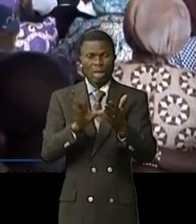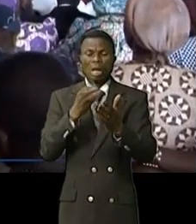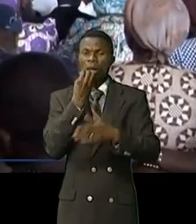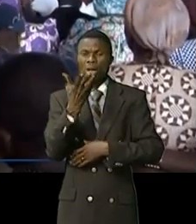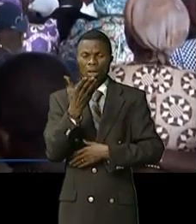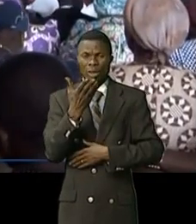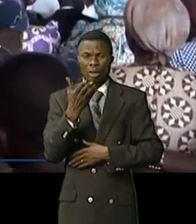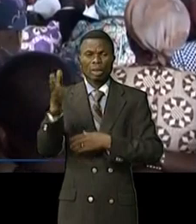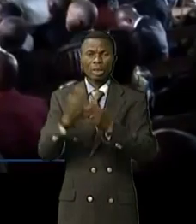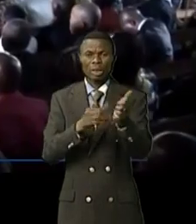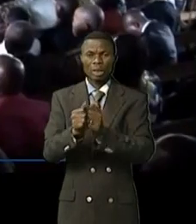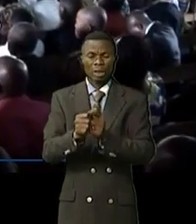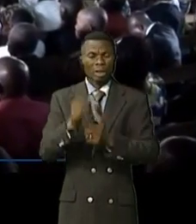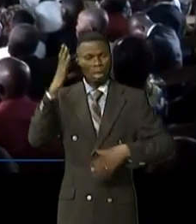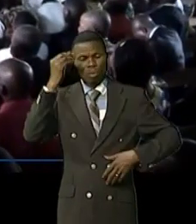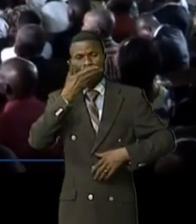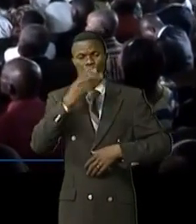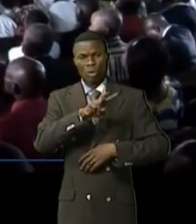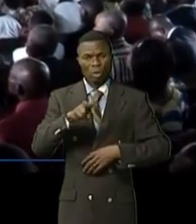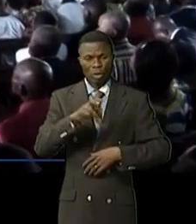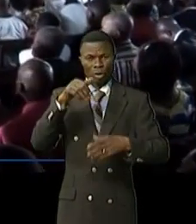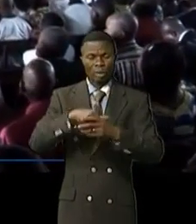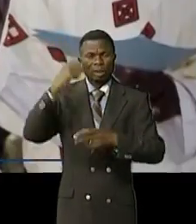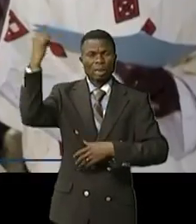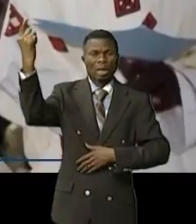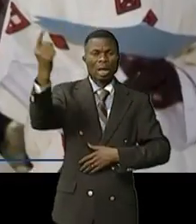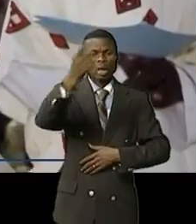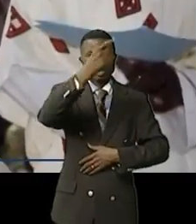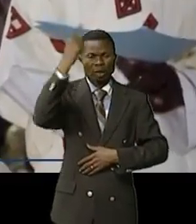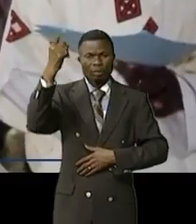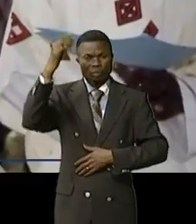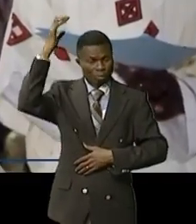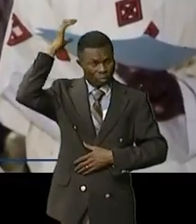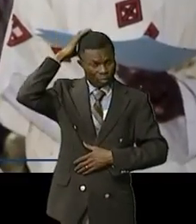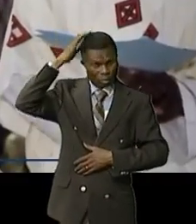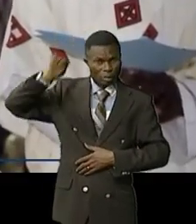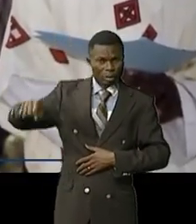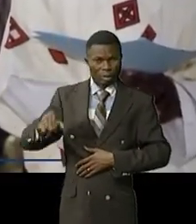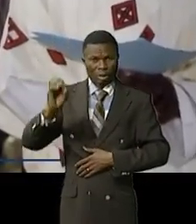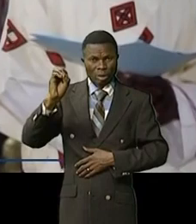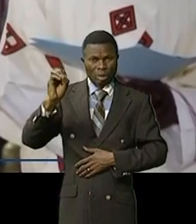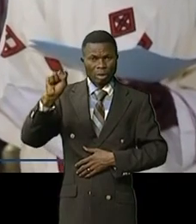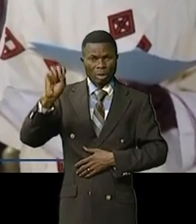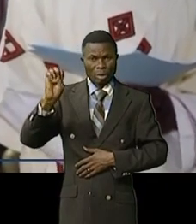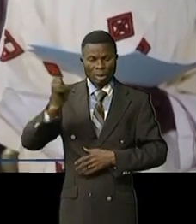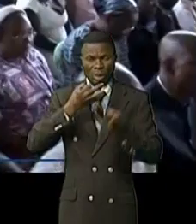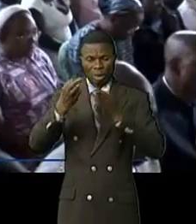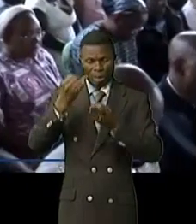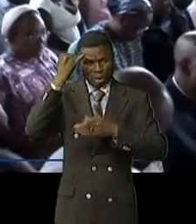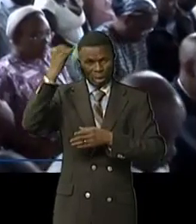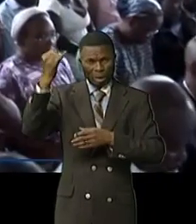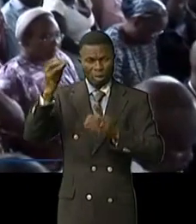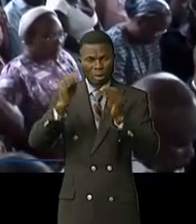la tragédie de la pandémie de Covid-19 au niveau mondial. Monseigneur José Moko Ikanga explique le sens de